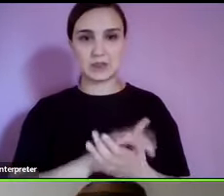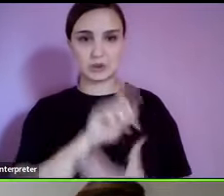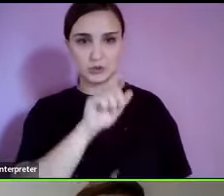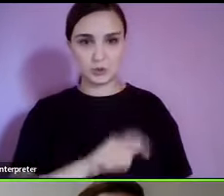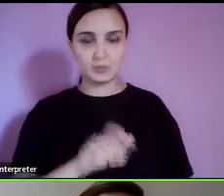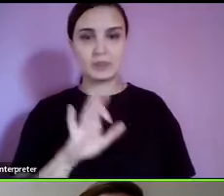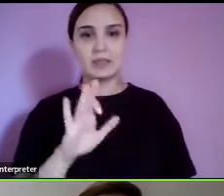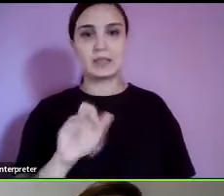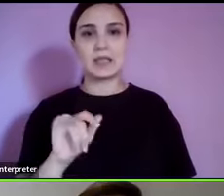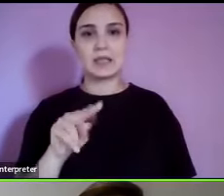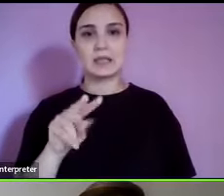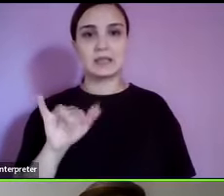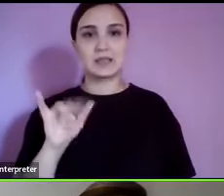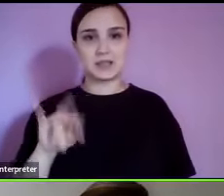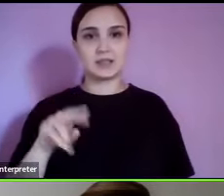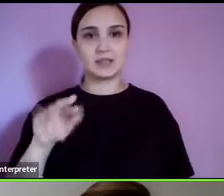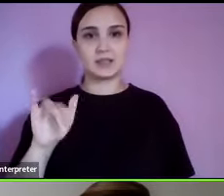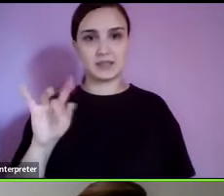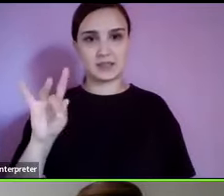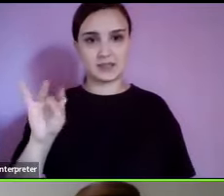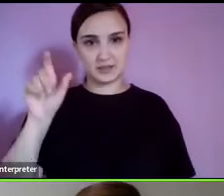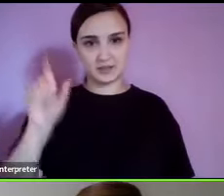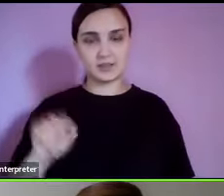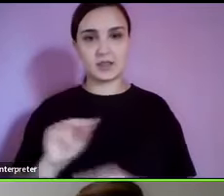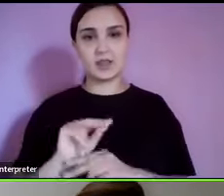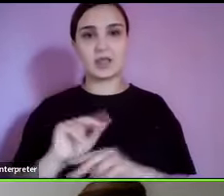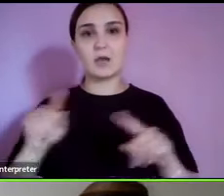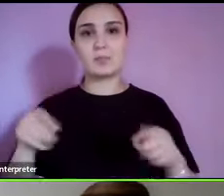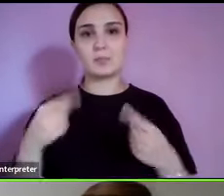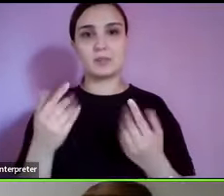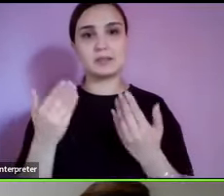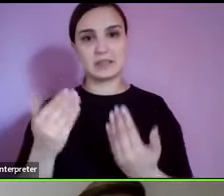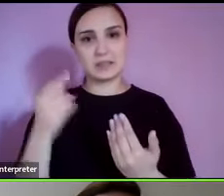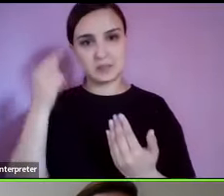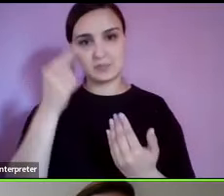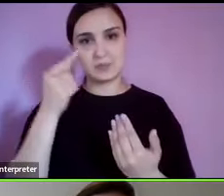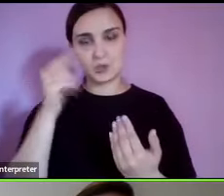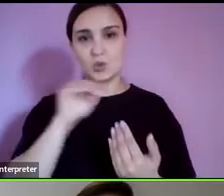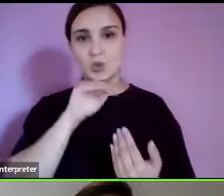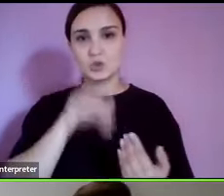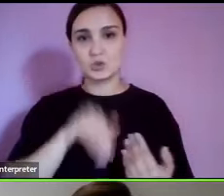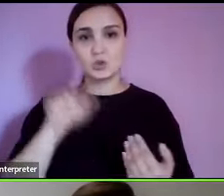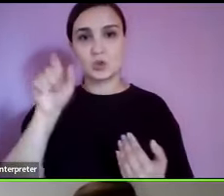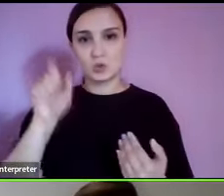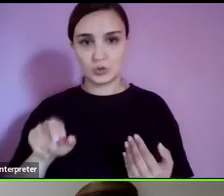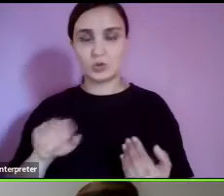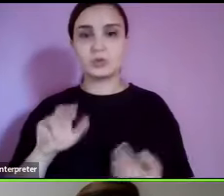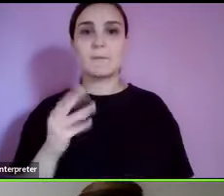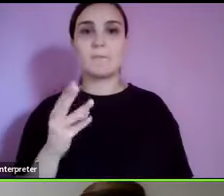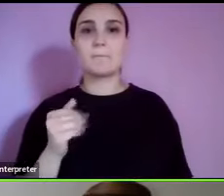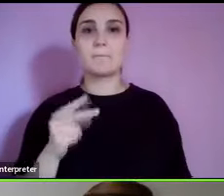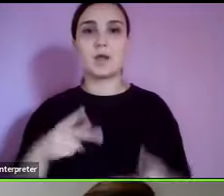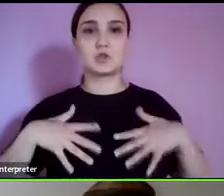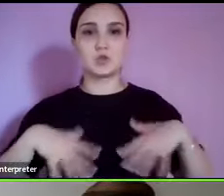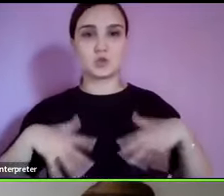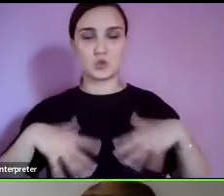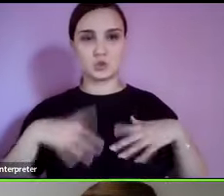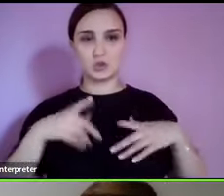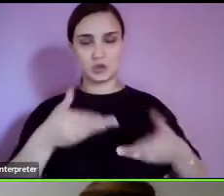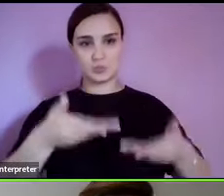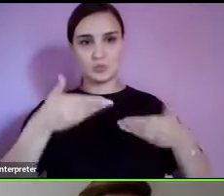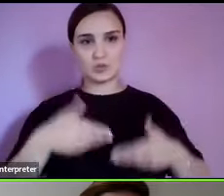ქეთრინ დირი, რომელიც გახლავთ რეაბილიტაციის ფსიქოლოგიის დოქტორი და მაგ ჯორჯიას